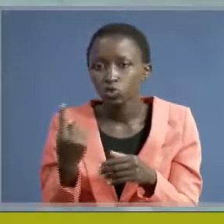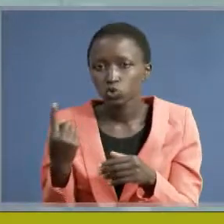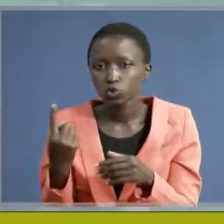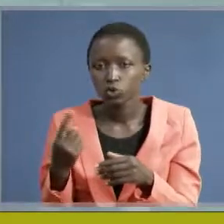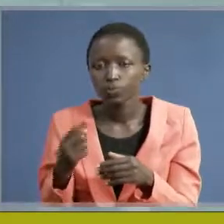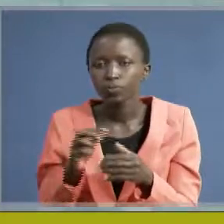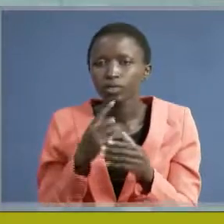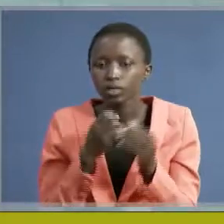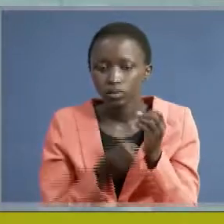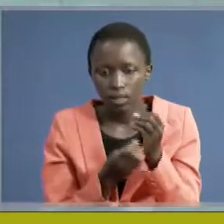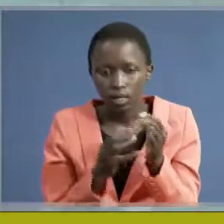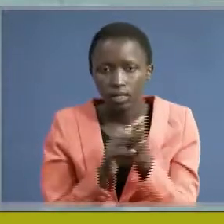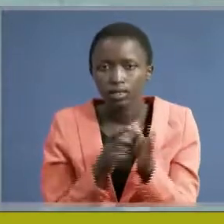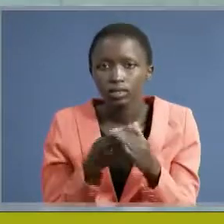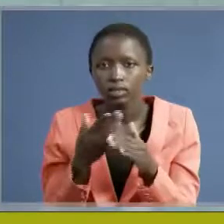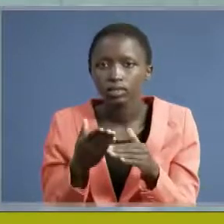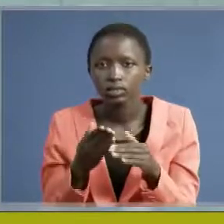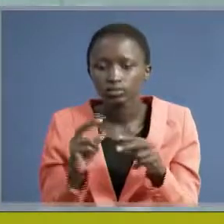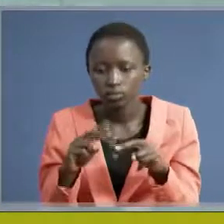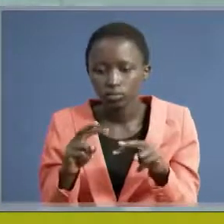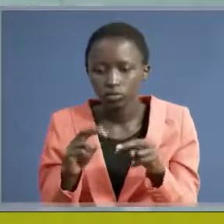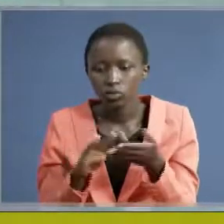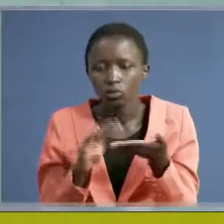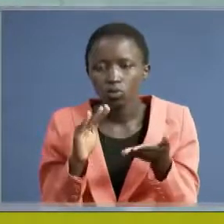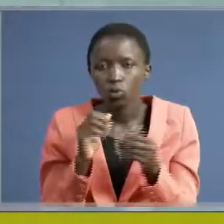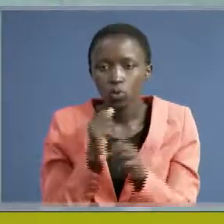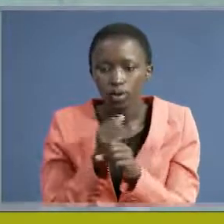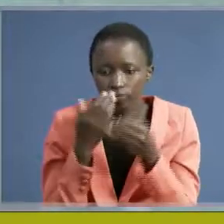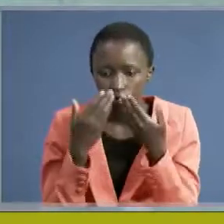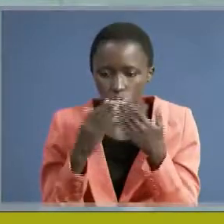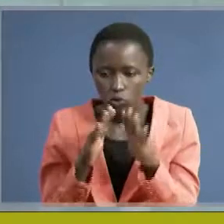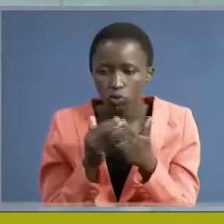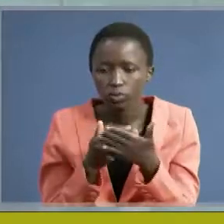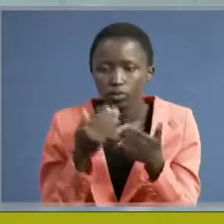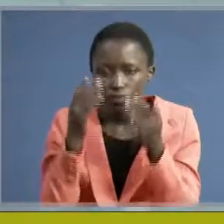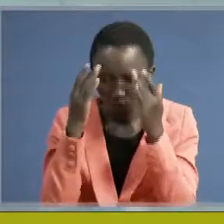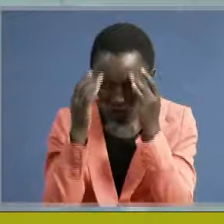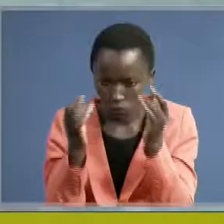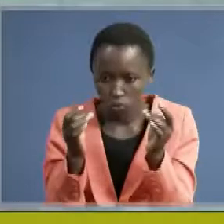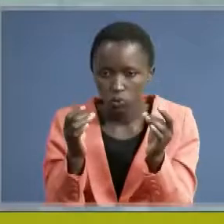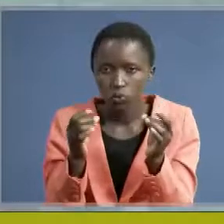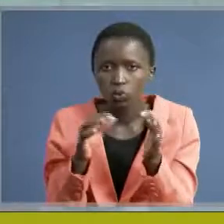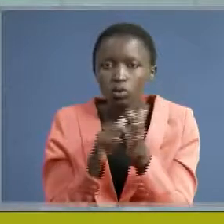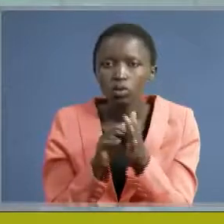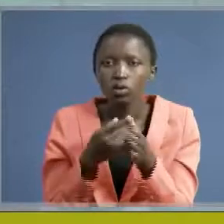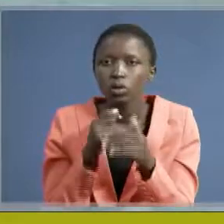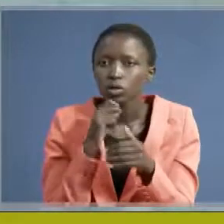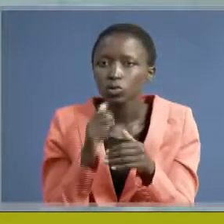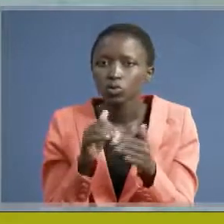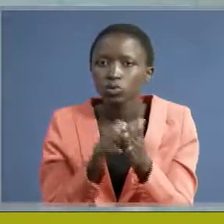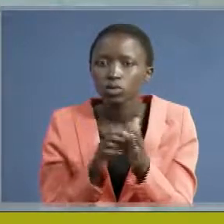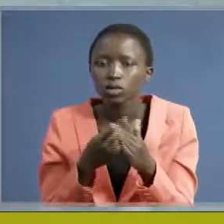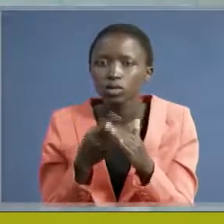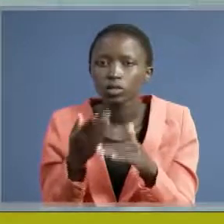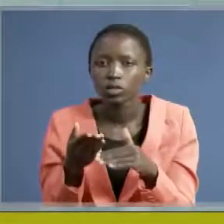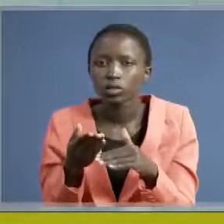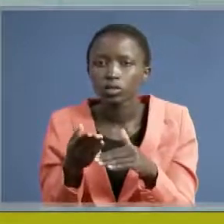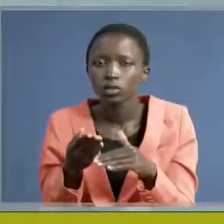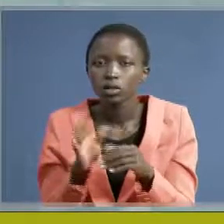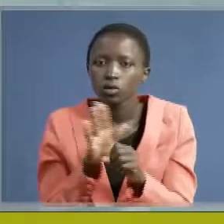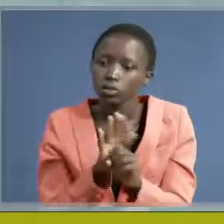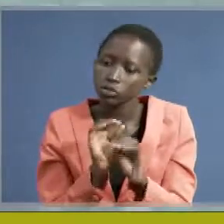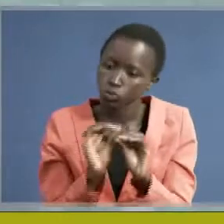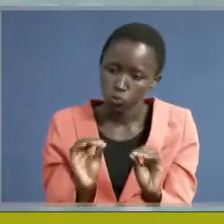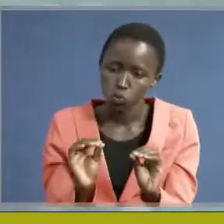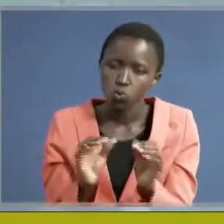Kiunjuri ameelezea kamati hiyo kuwa utafiti wa kina ulifanywa kabla uamuzi huo kufanywa na si kwamba maslahi ya wakulima yanahujumiwa.